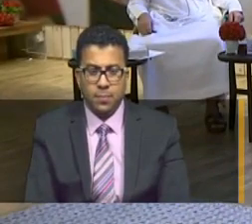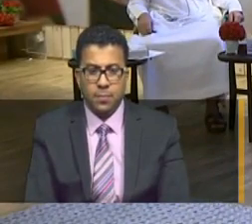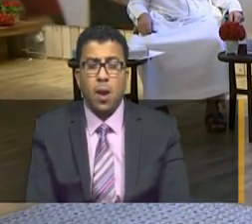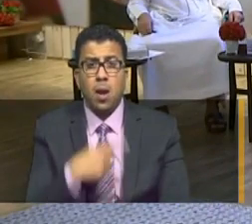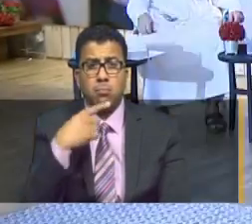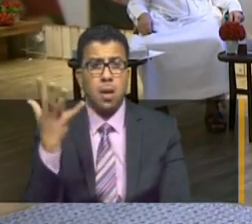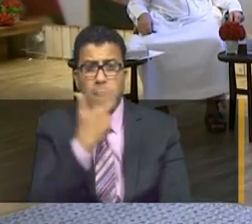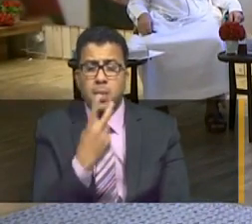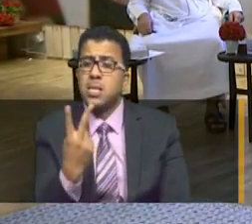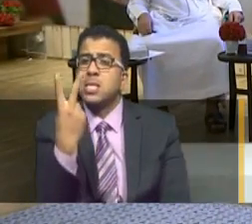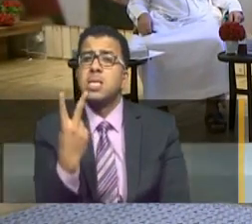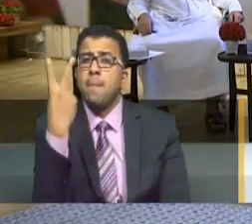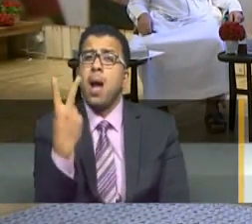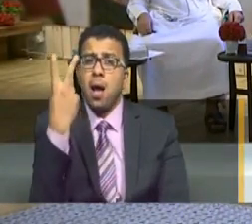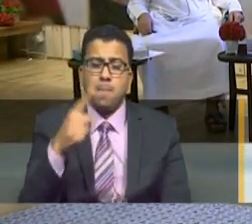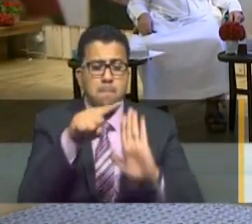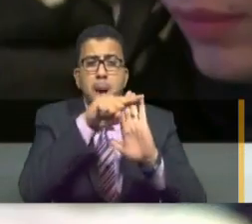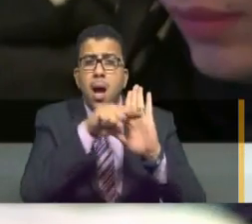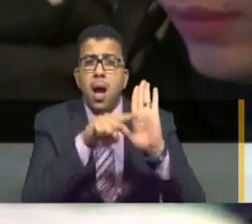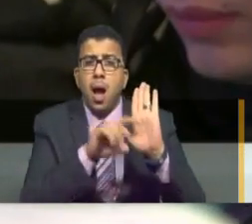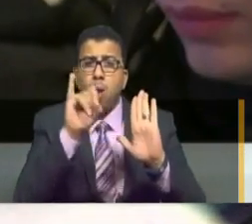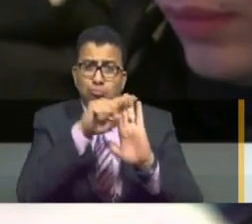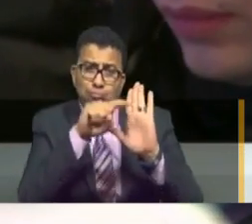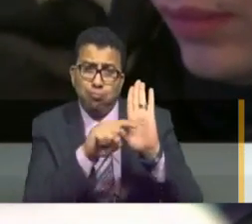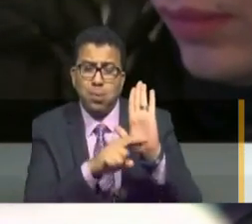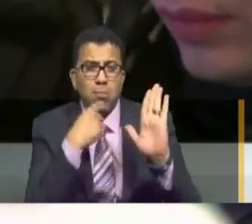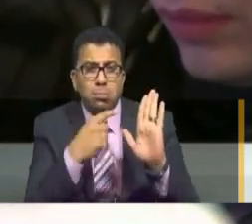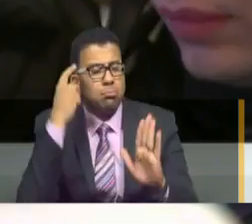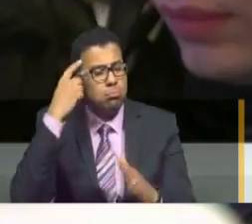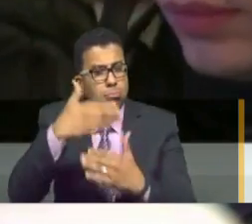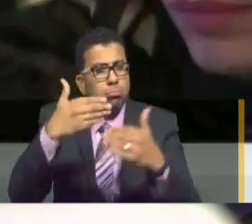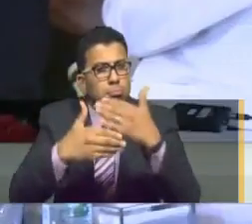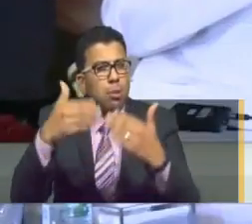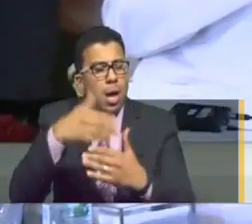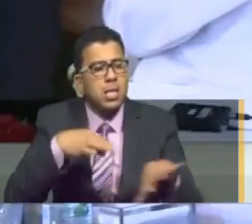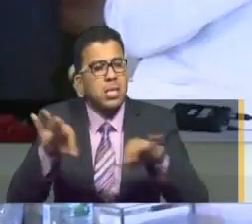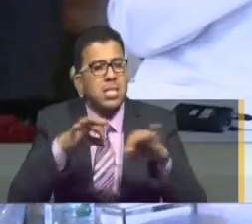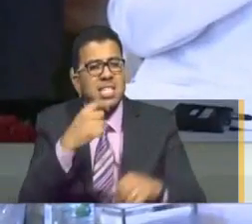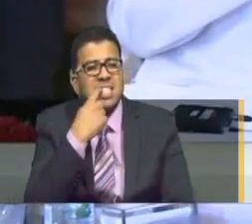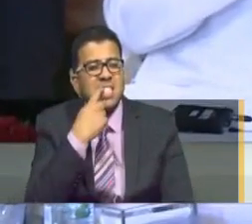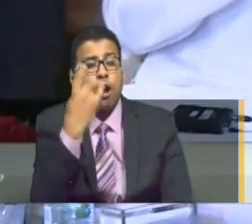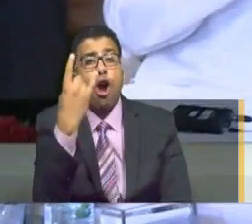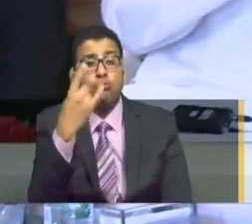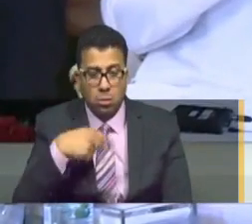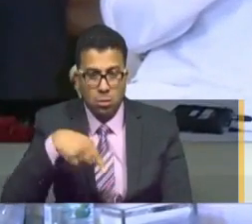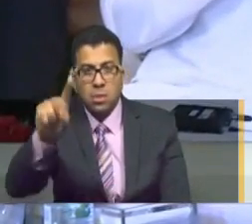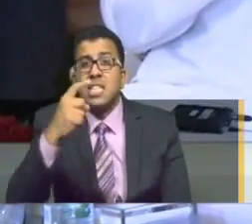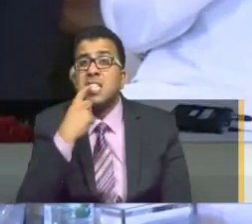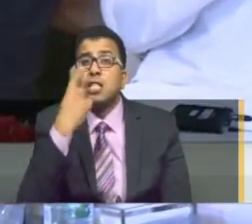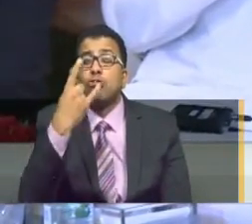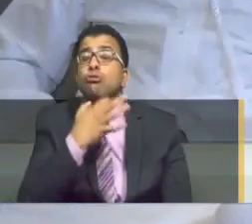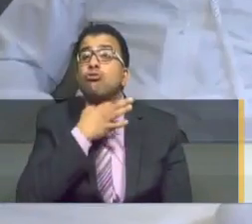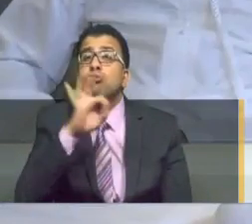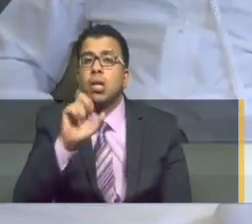على 7 محاور أساسية بنيت الاستراتيجية الوطنية للقراءة للسنوات 10 المقبلة. هذا ما